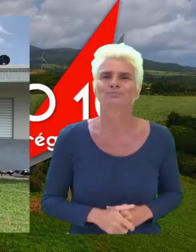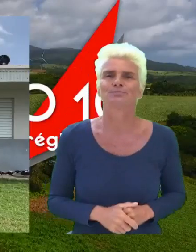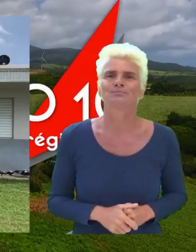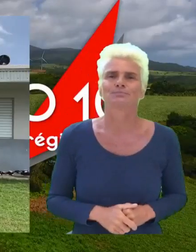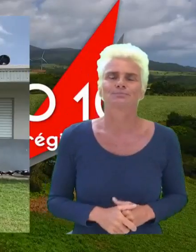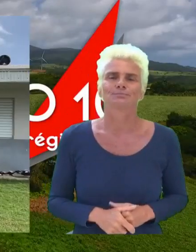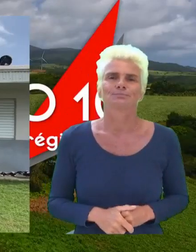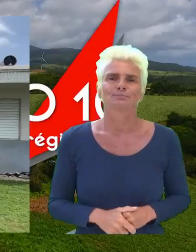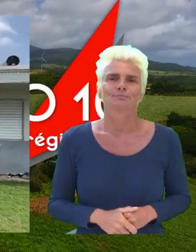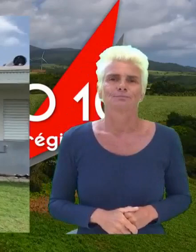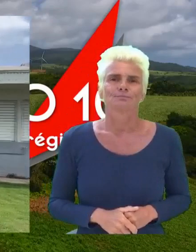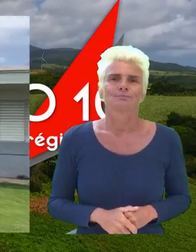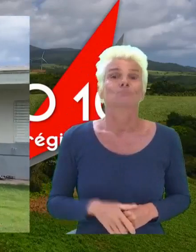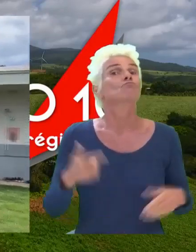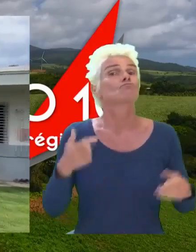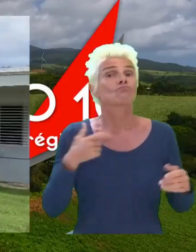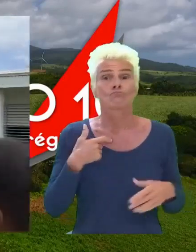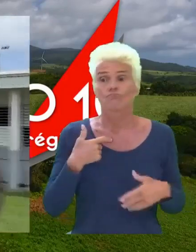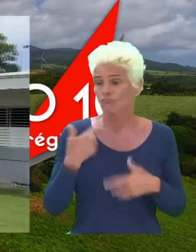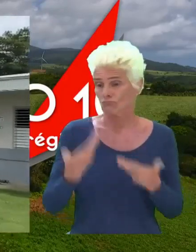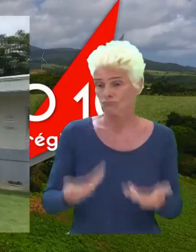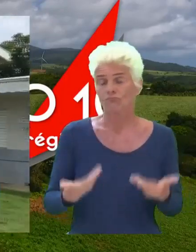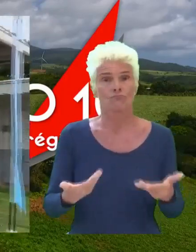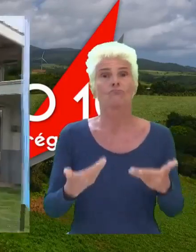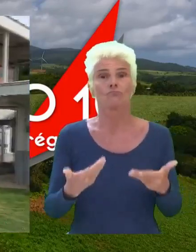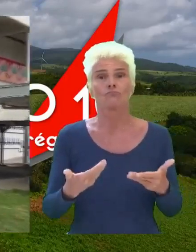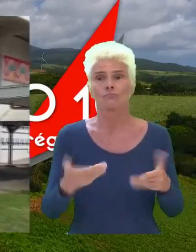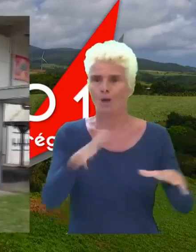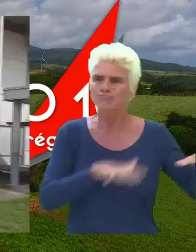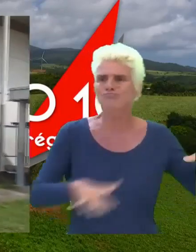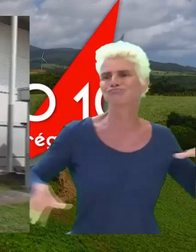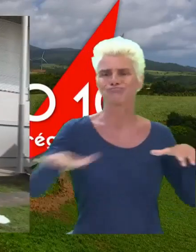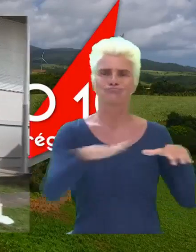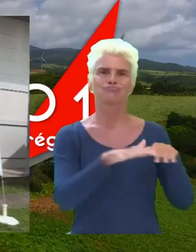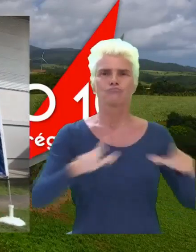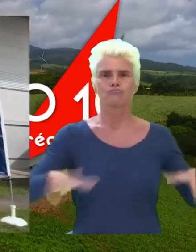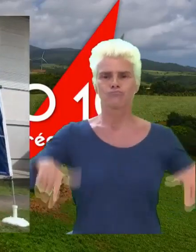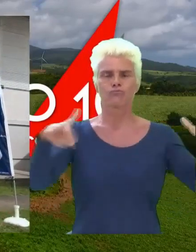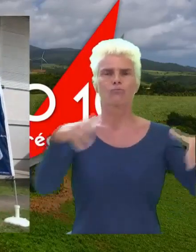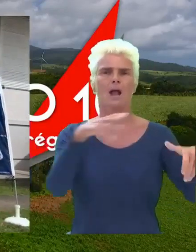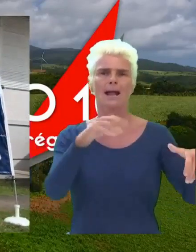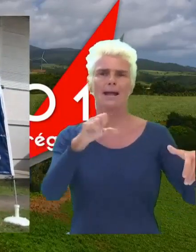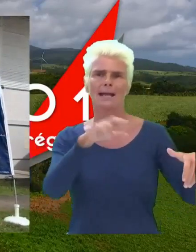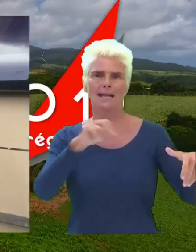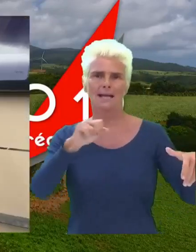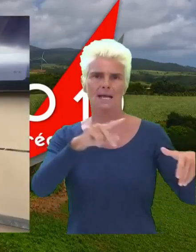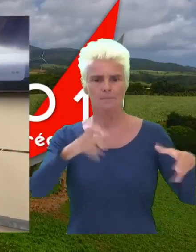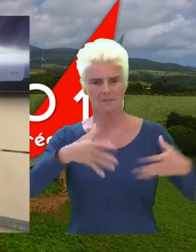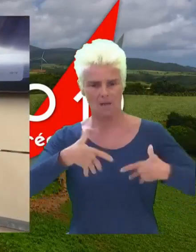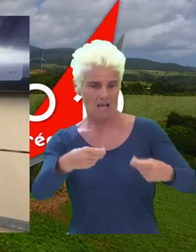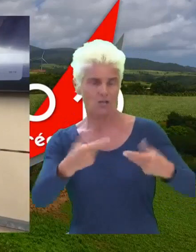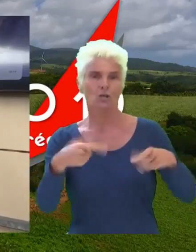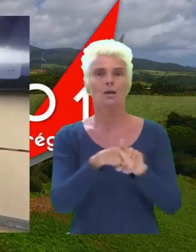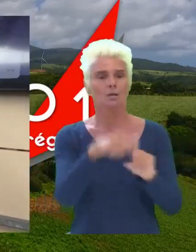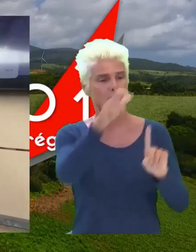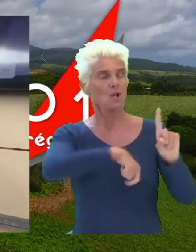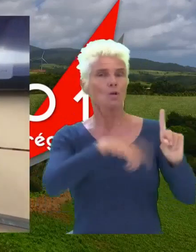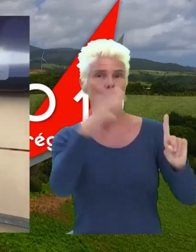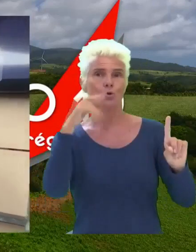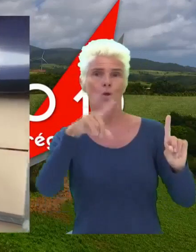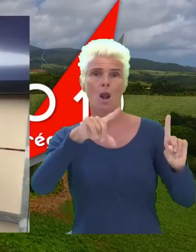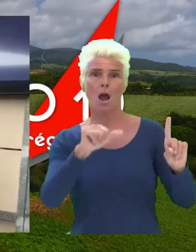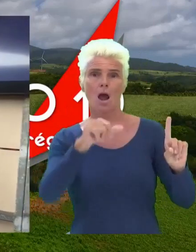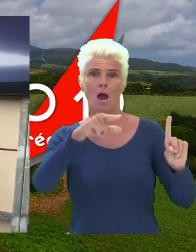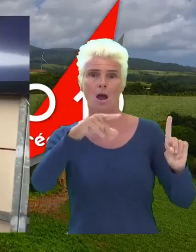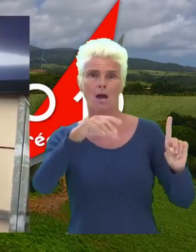reportage alors nous sommes aujourd'hui dans la belle enceinte du CREPS qui nous accueille en compagnie de Jérôme Laporal qui